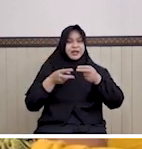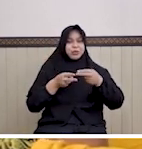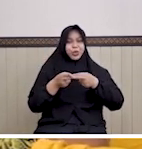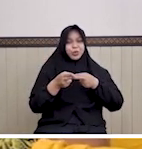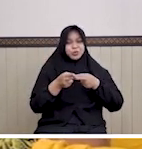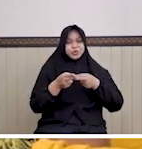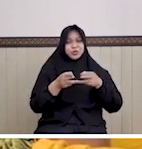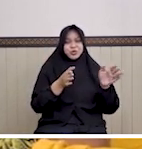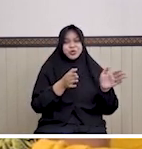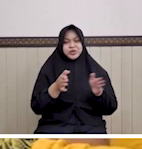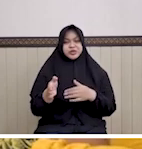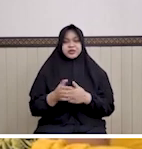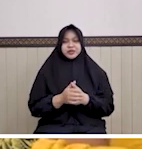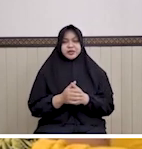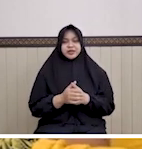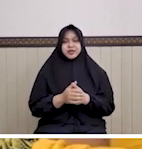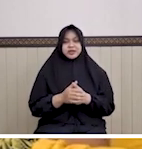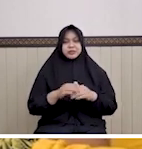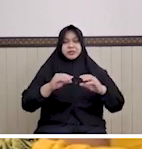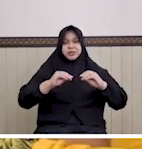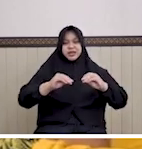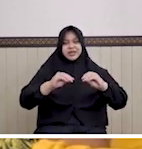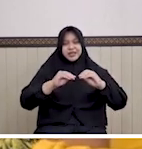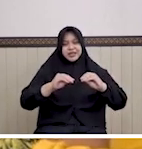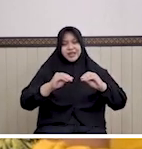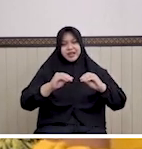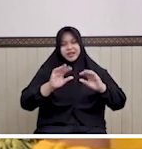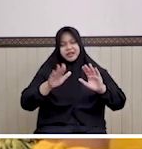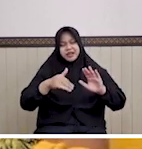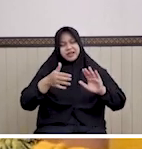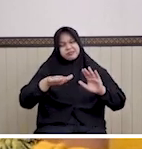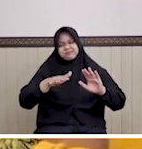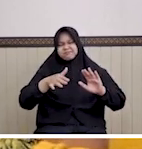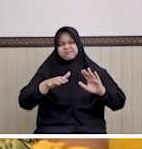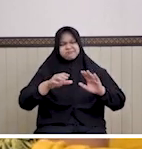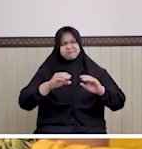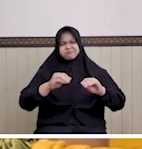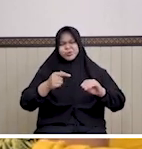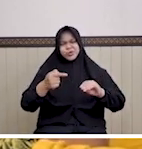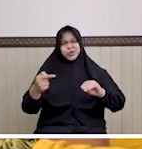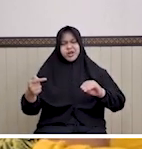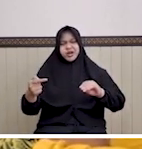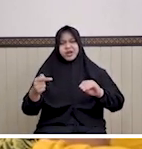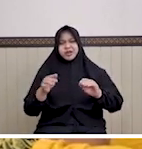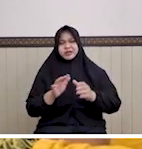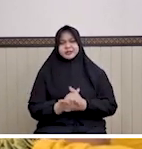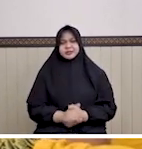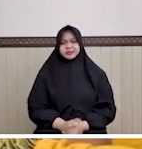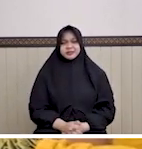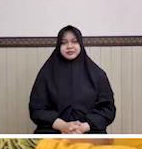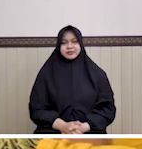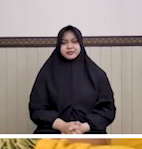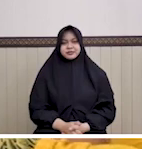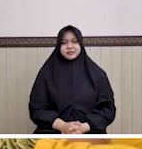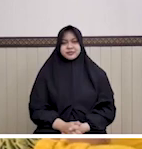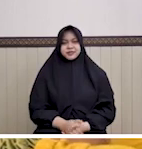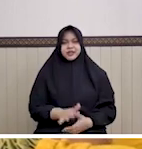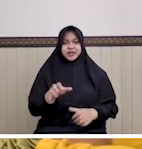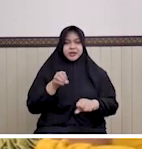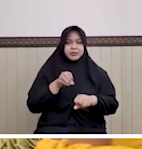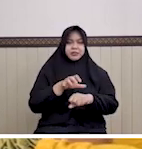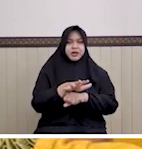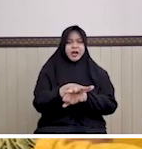ya kemudian juga pembekalan pendidikannya juga sangat tidak memadai jika ini eh sehingga ini